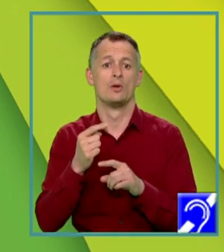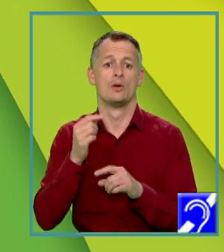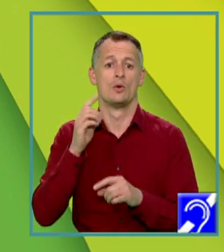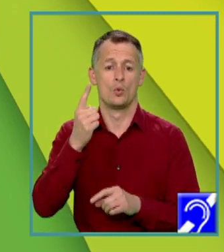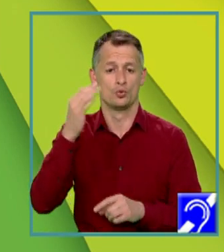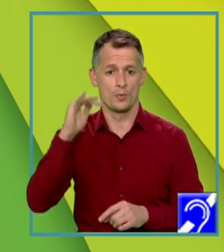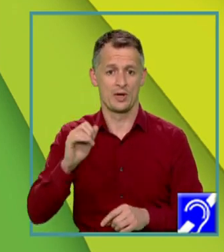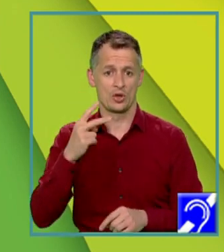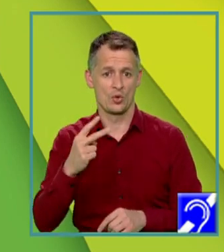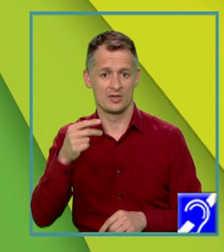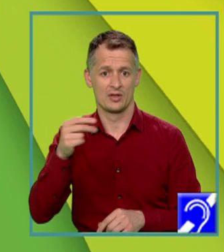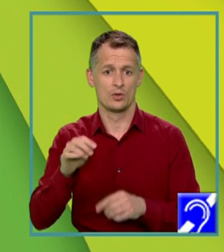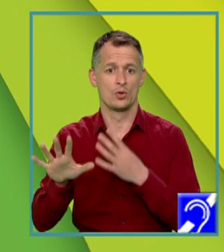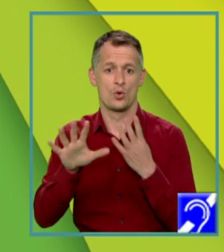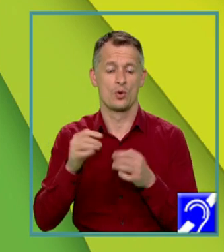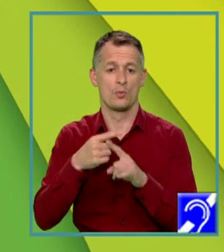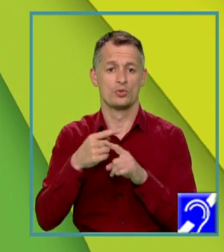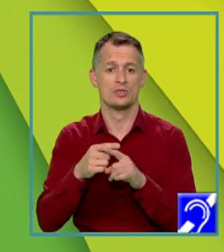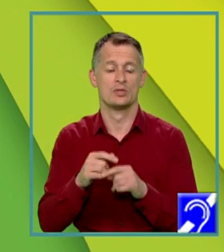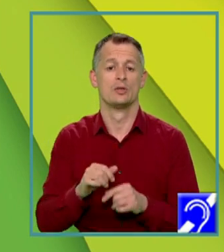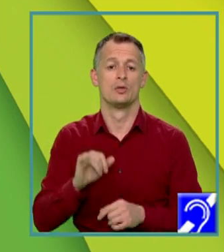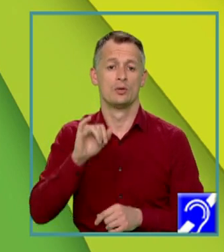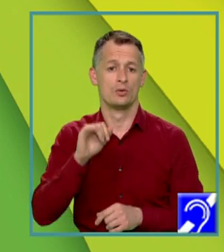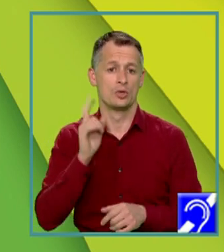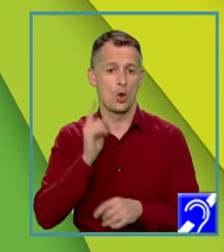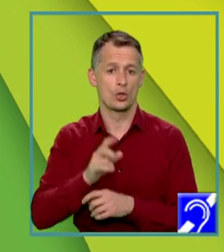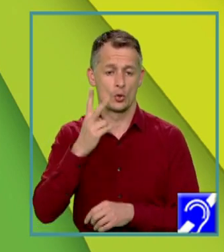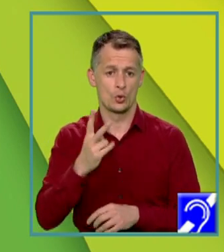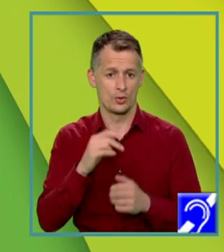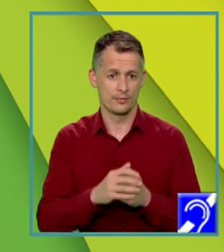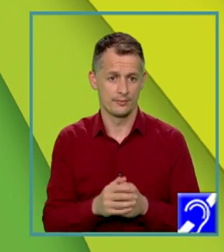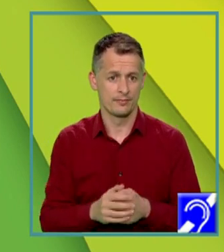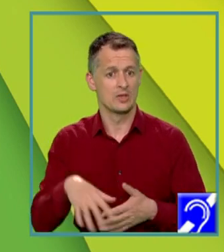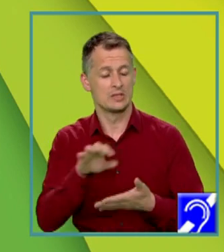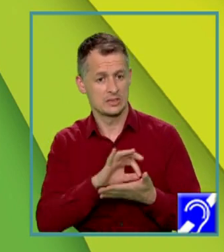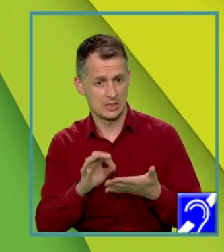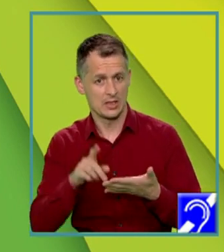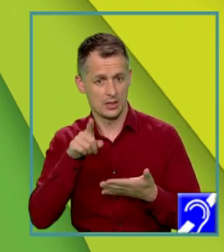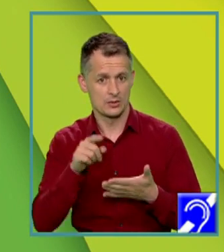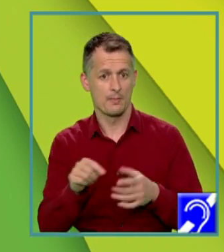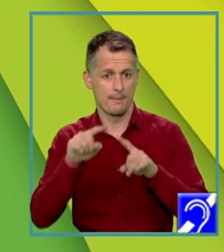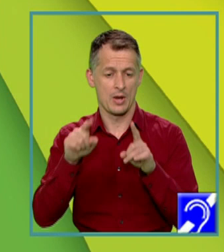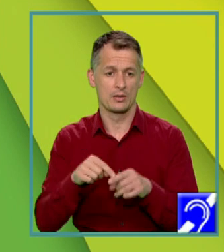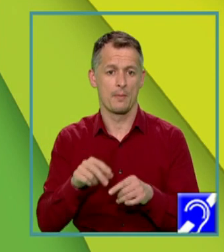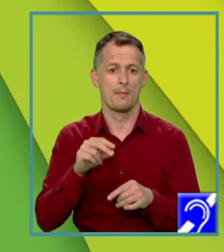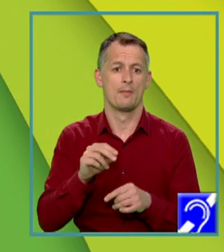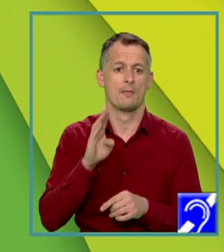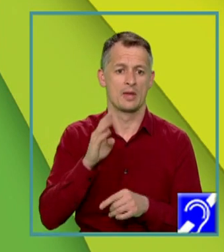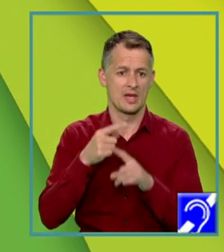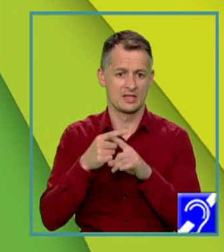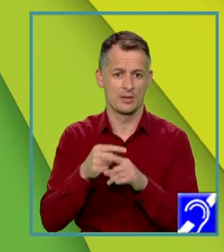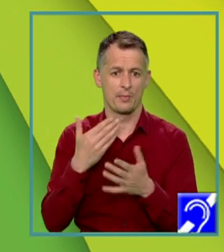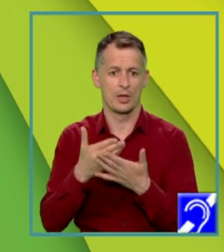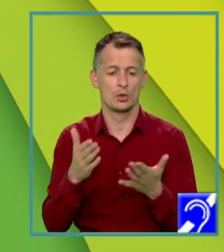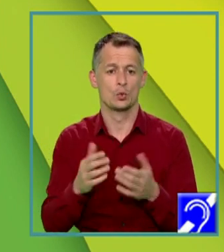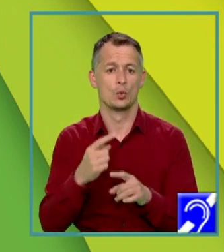egal cu nouă înmulțit cu matricea unitate de ordinul doi particular is înscrierea matricii PDF x pentru